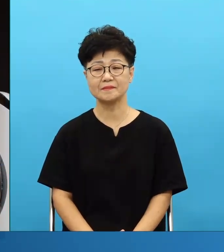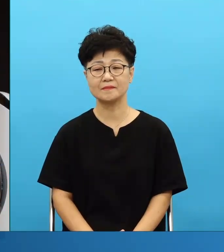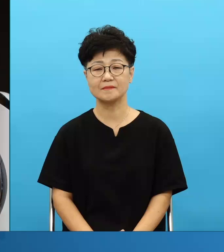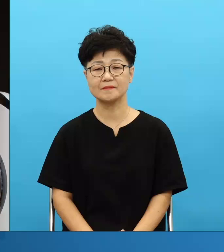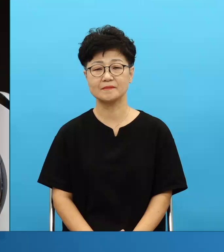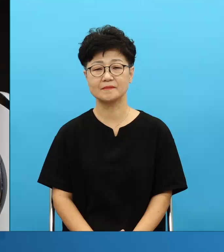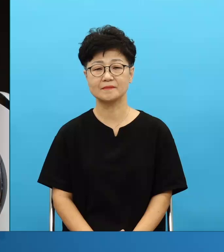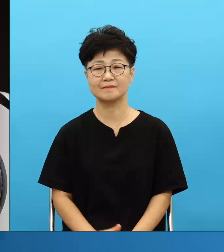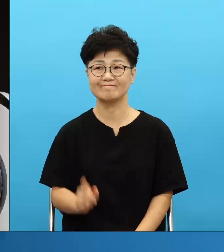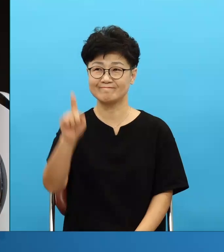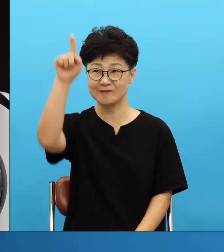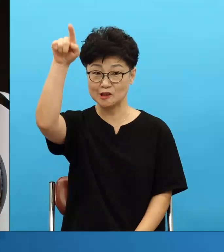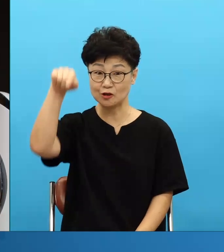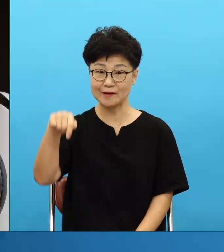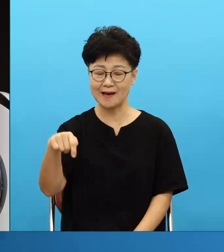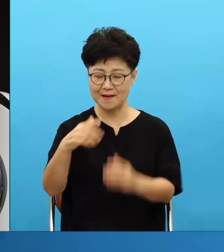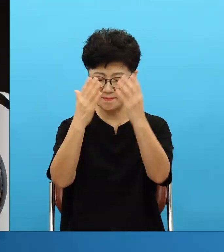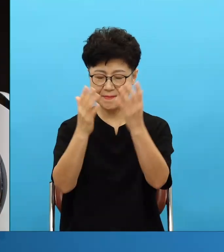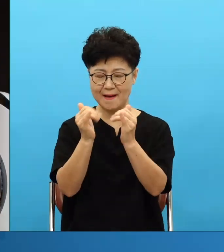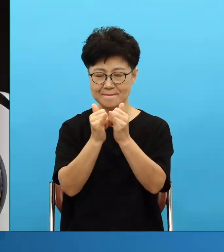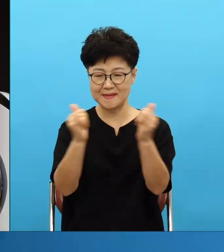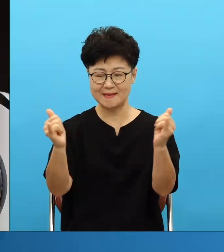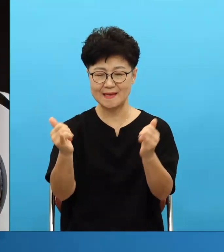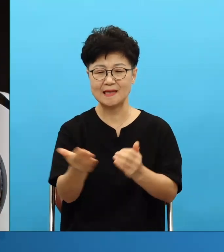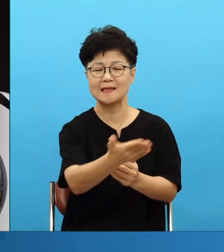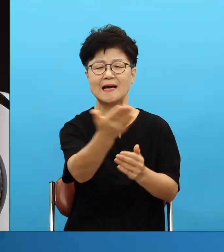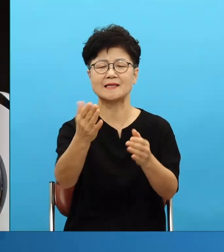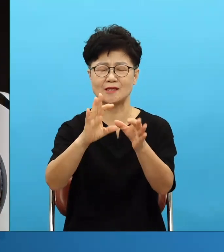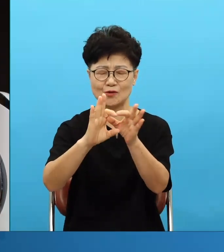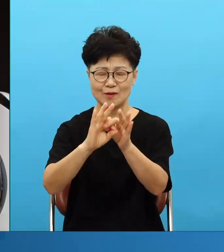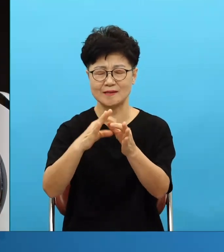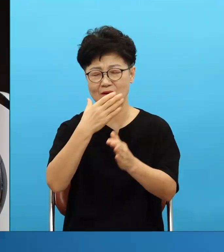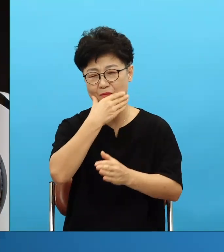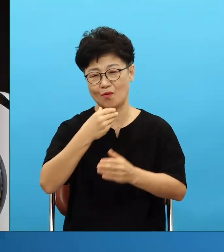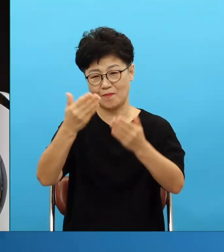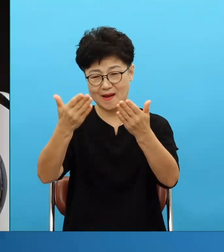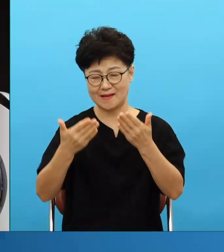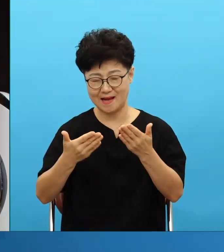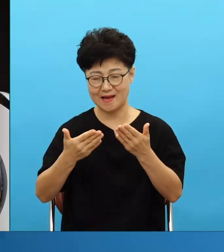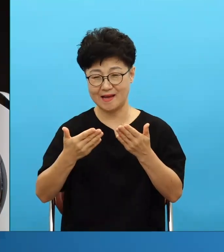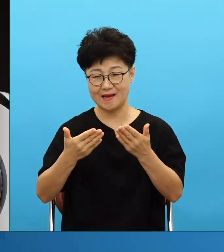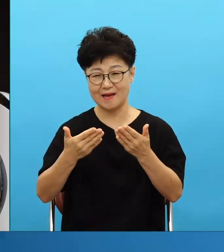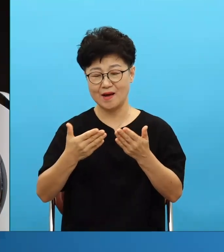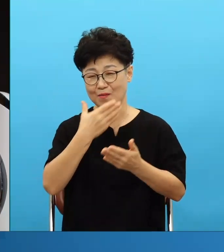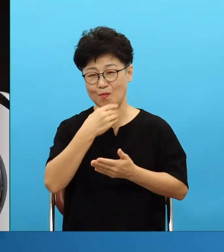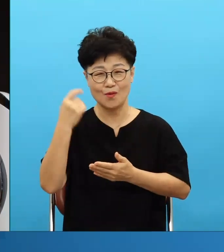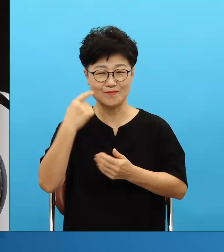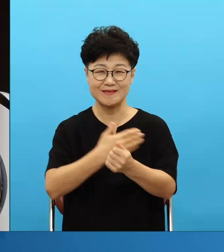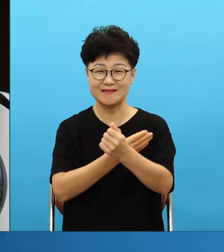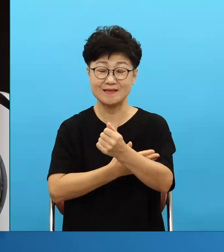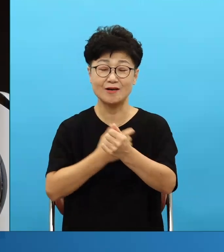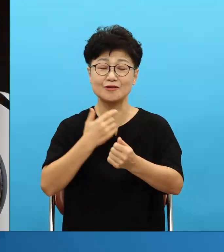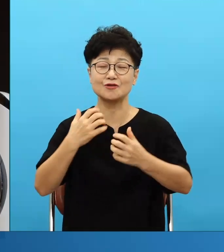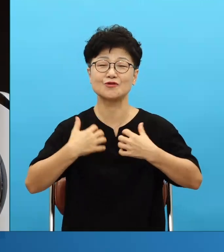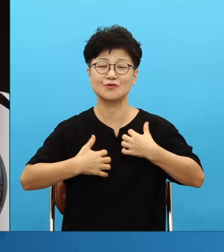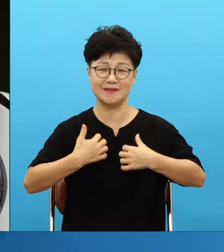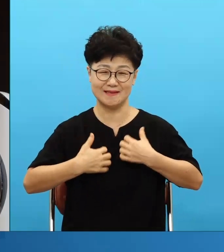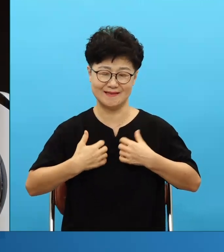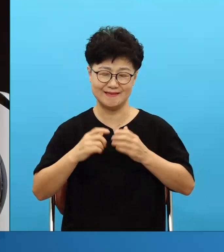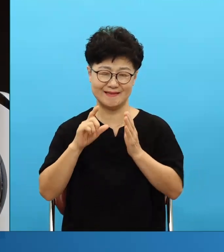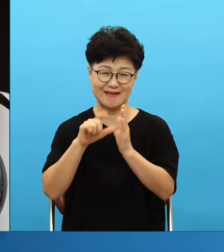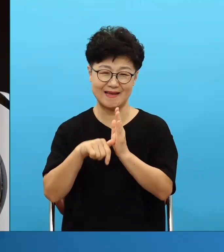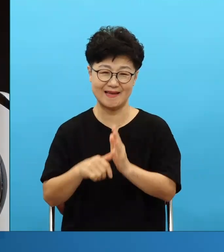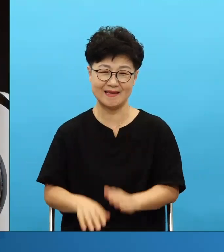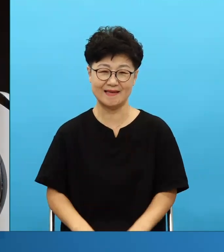천하 만민이 너로 말미암아 복을 받게 되어지는 복음의 능력을 누리는 시간입니다. 우리 찬송가 361장 기도하는